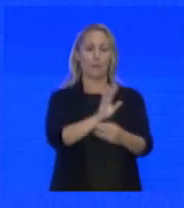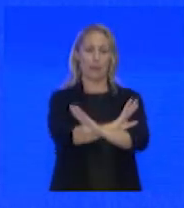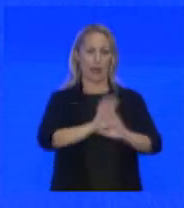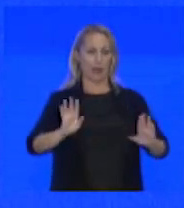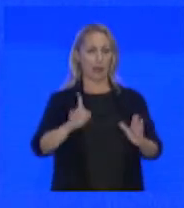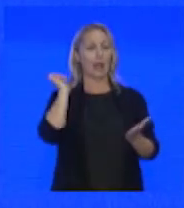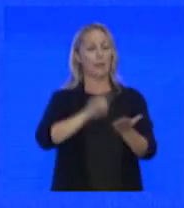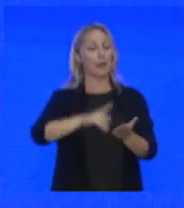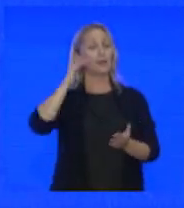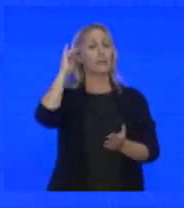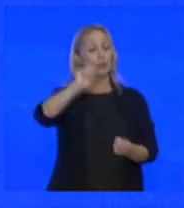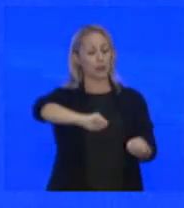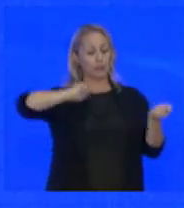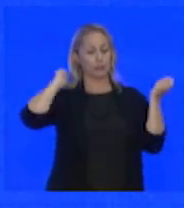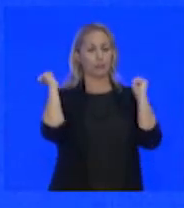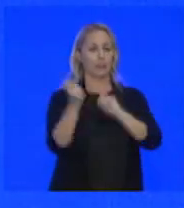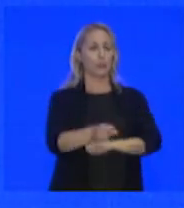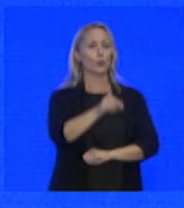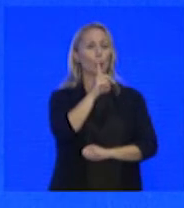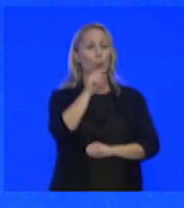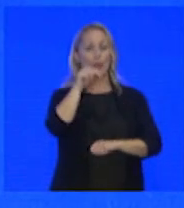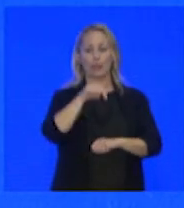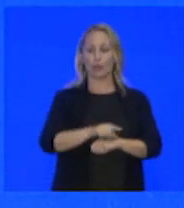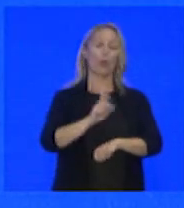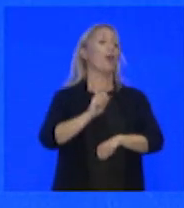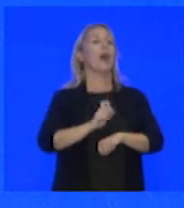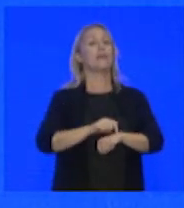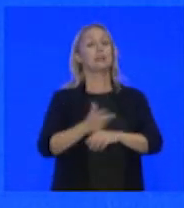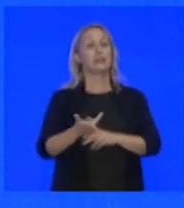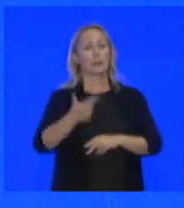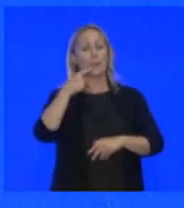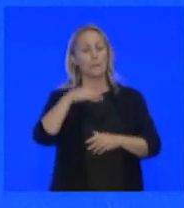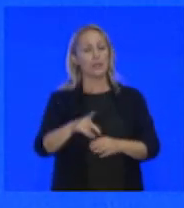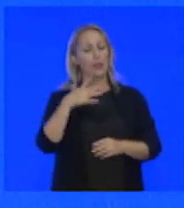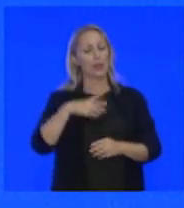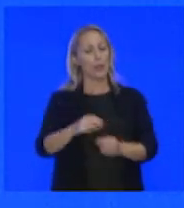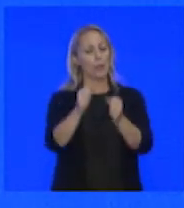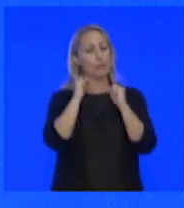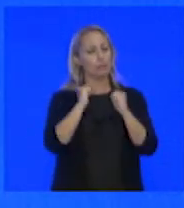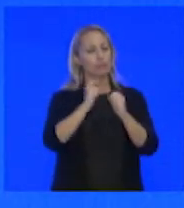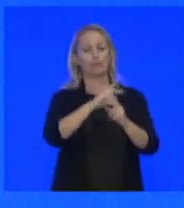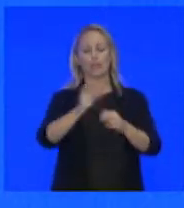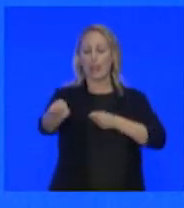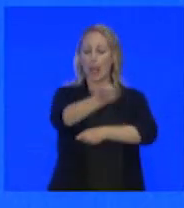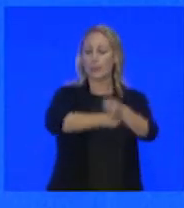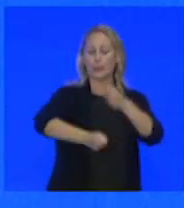τρόπο που είμαι σύμμαχος της υγιούς και δημιουργικής